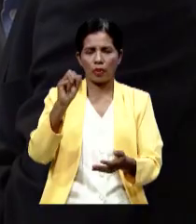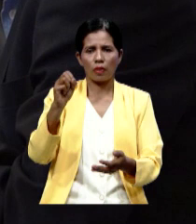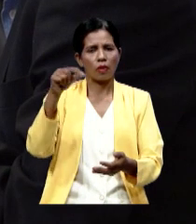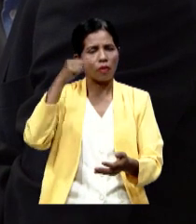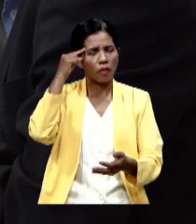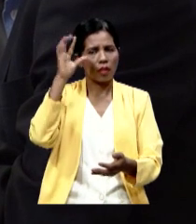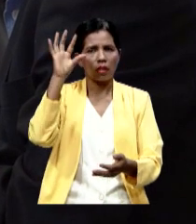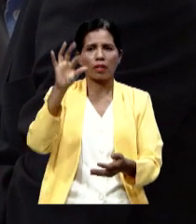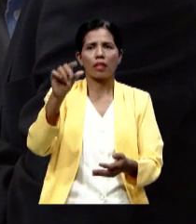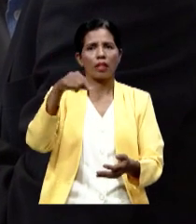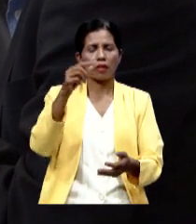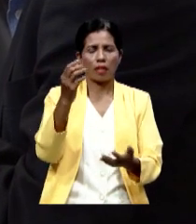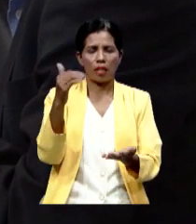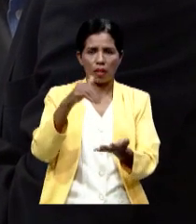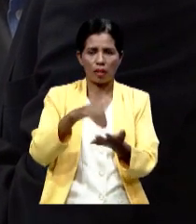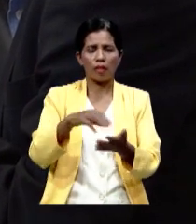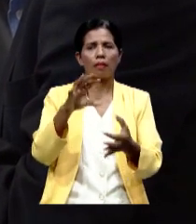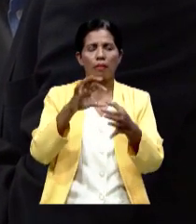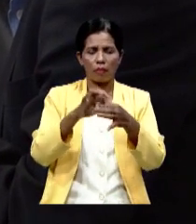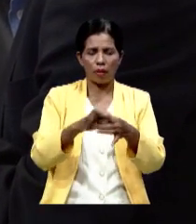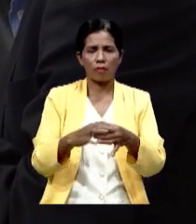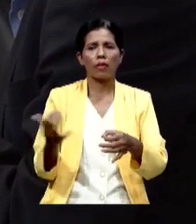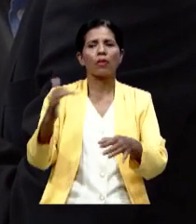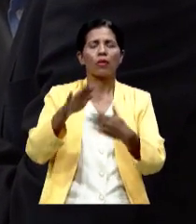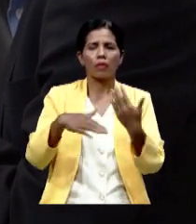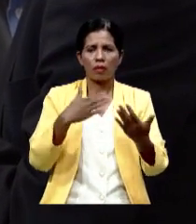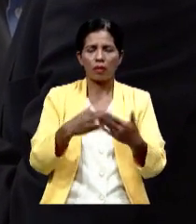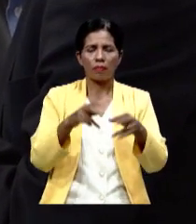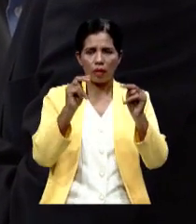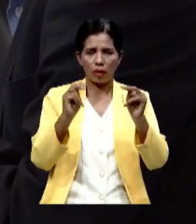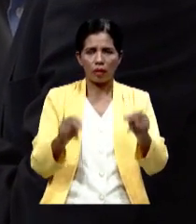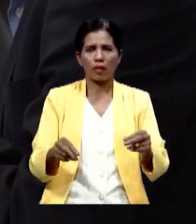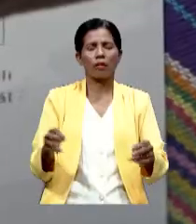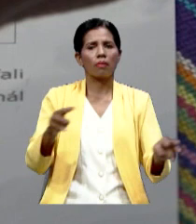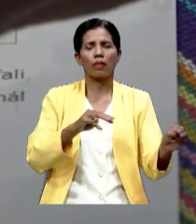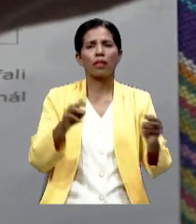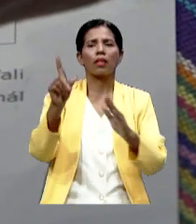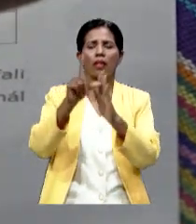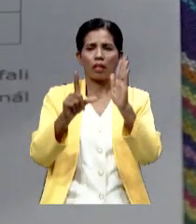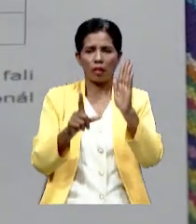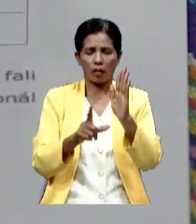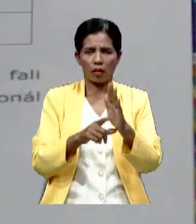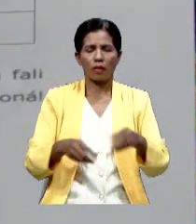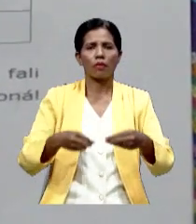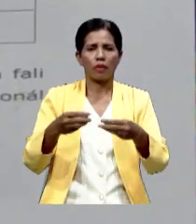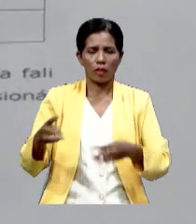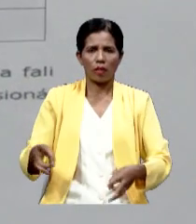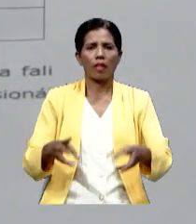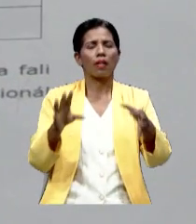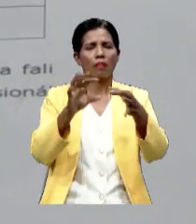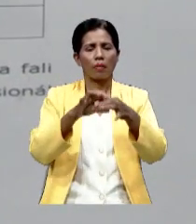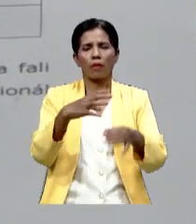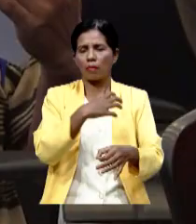ni politika atau reaktiva higas membro reformar sirang. Presija altera fali lei nebe makfo dalam ba membro